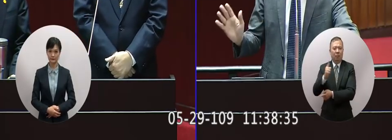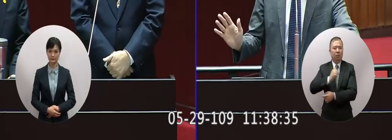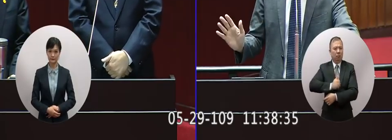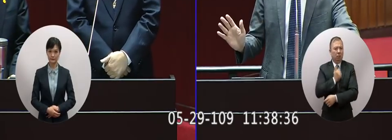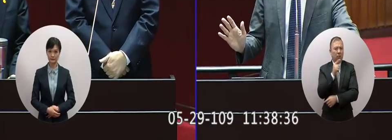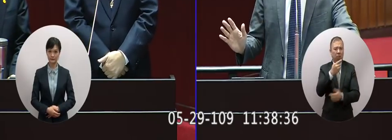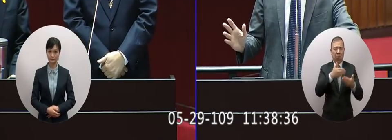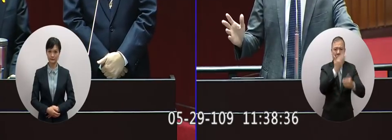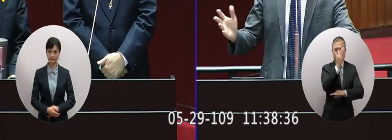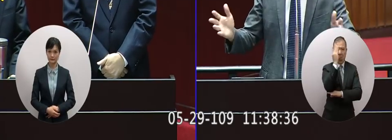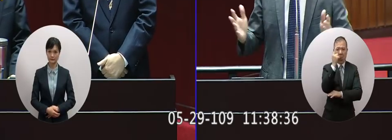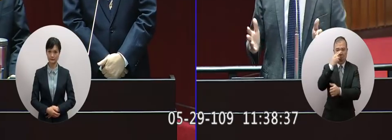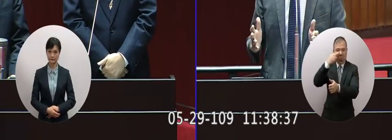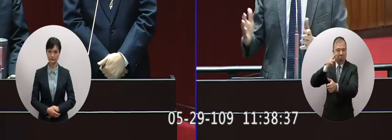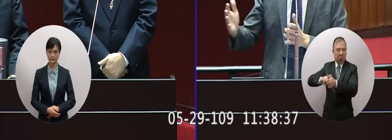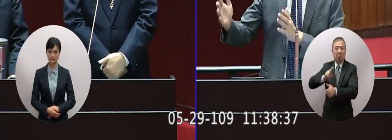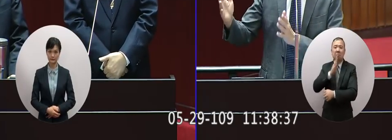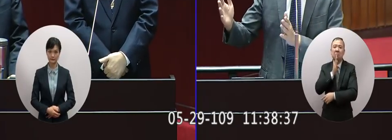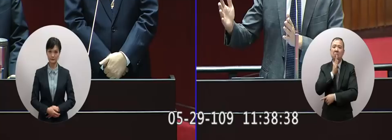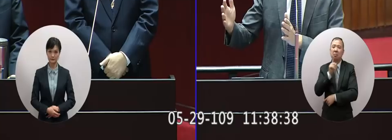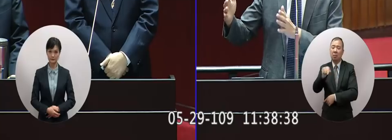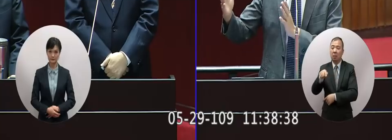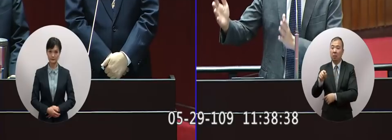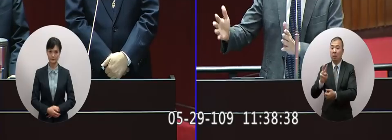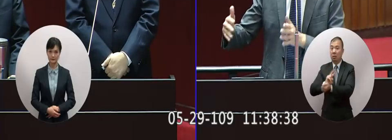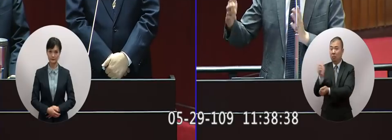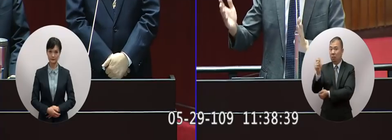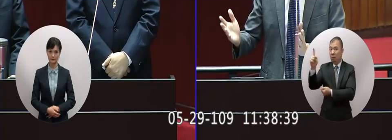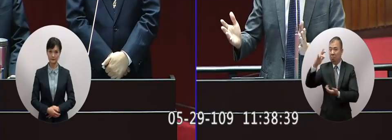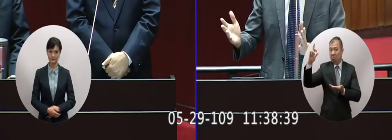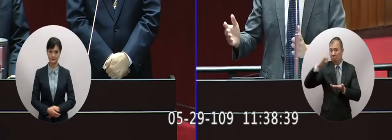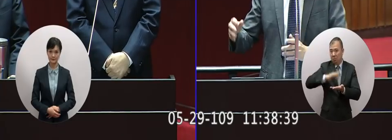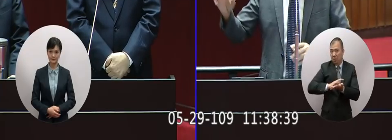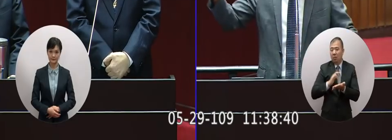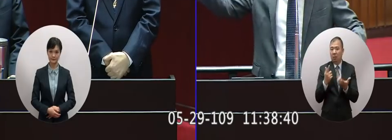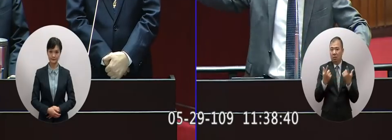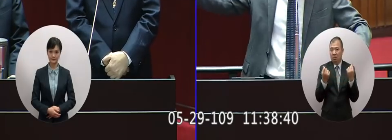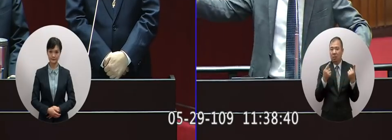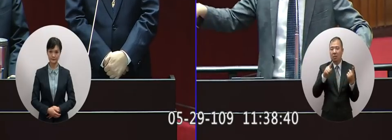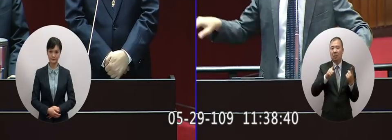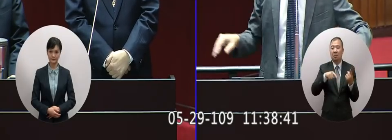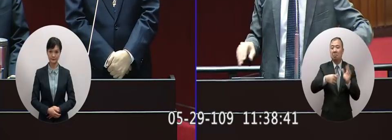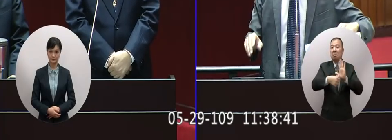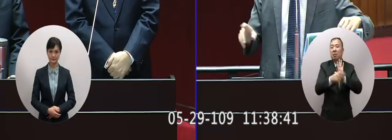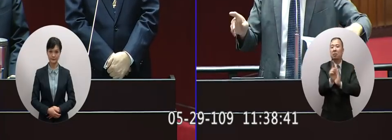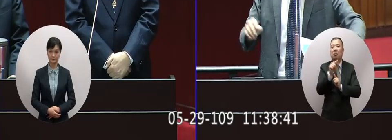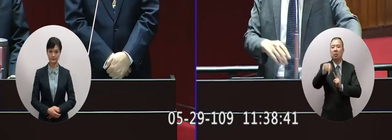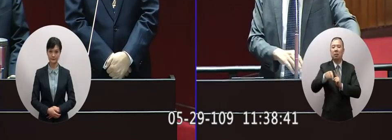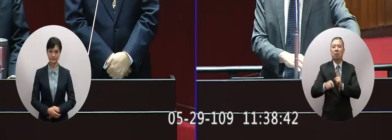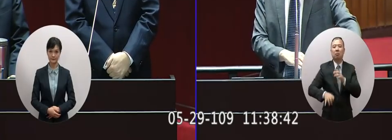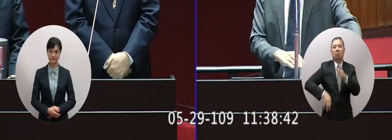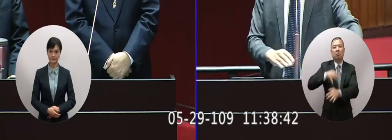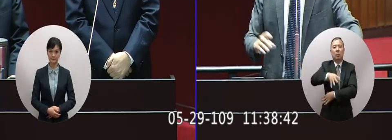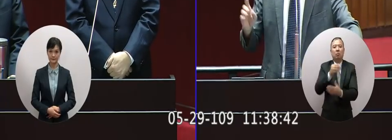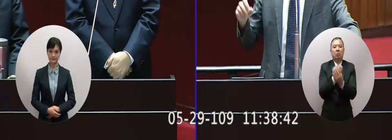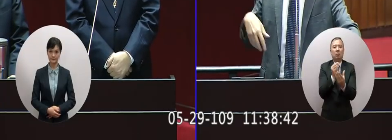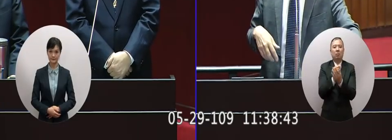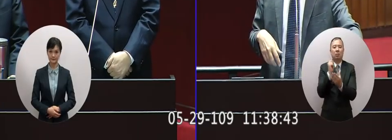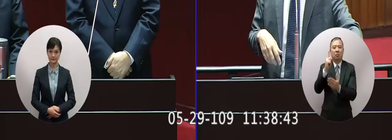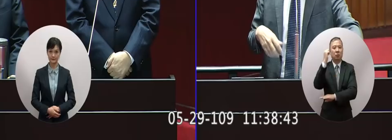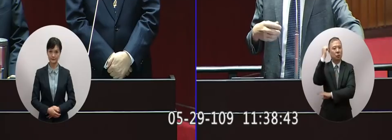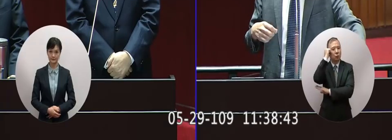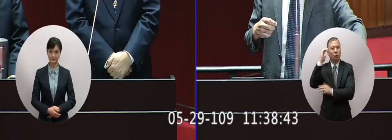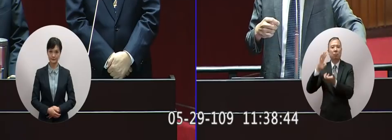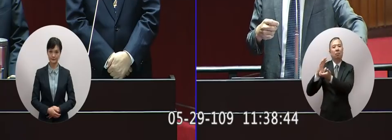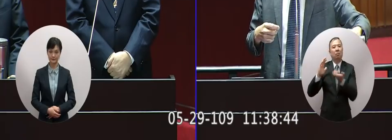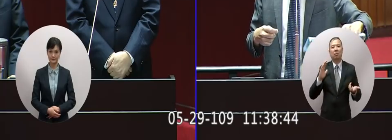觉得毋庸置疑。可是他进台湾大概还是用一个什么投资移民专案那种。好，我们再往下一页。像昨